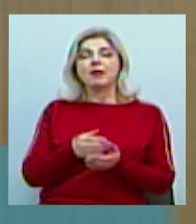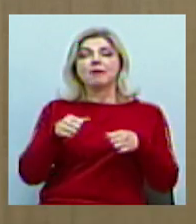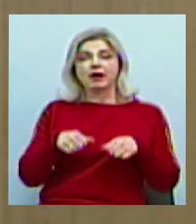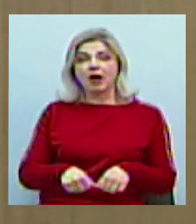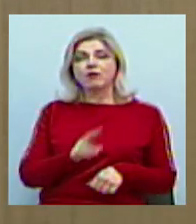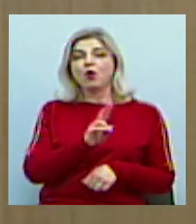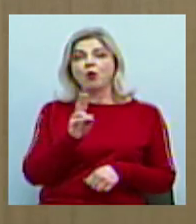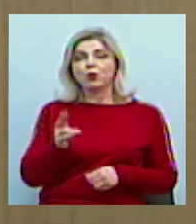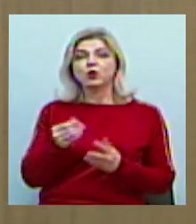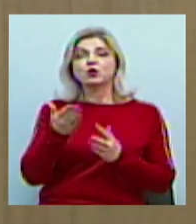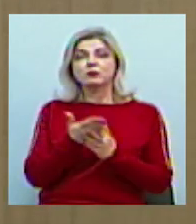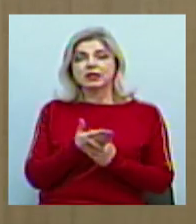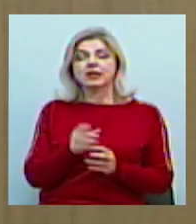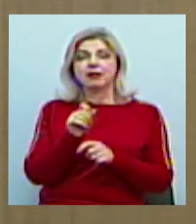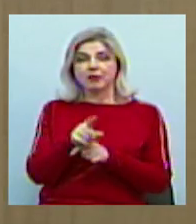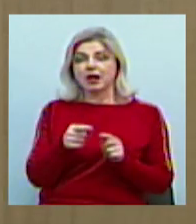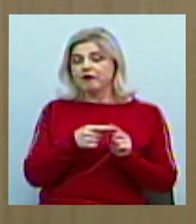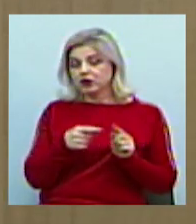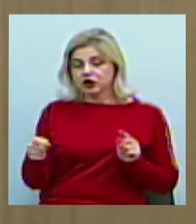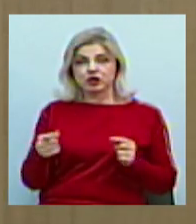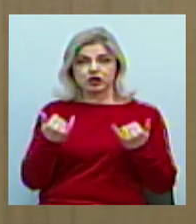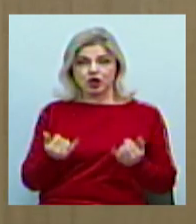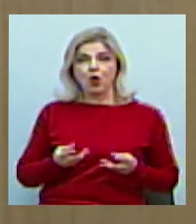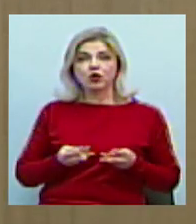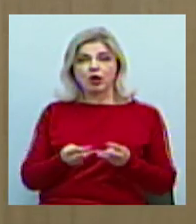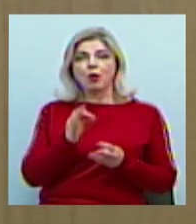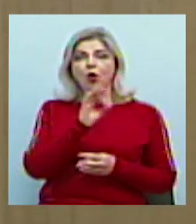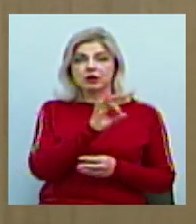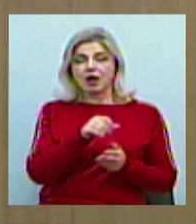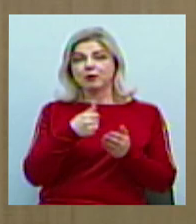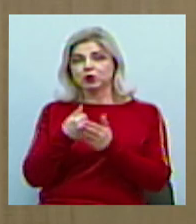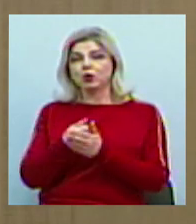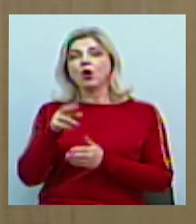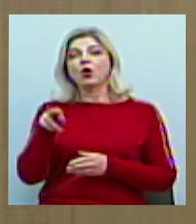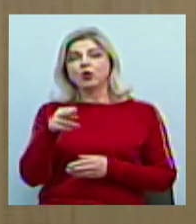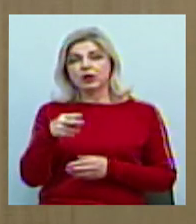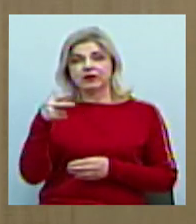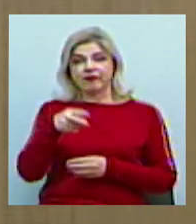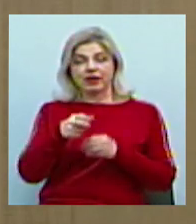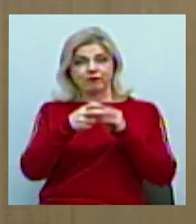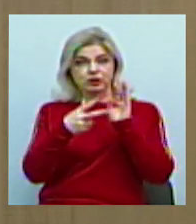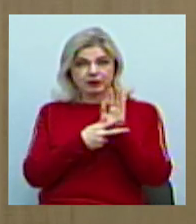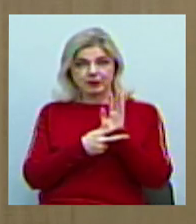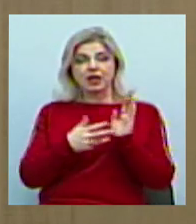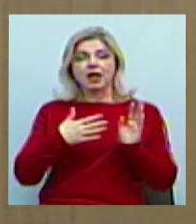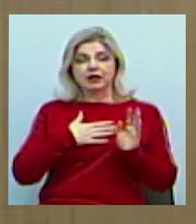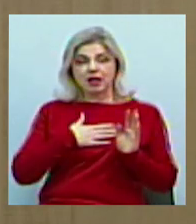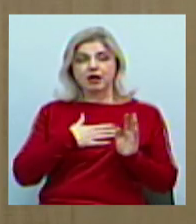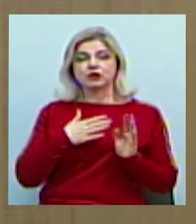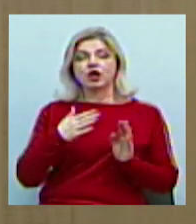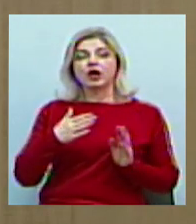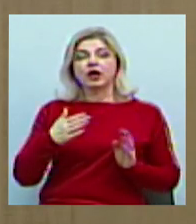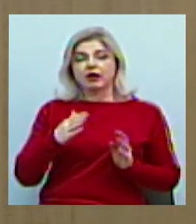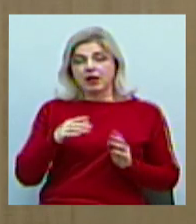субсидія призначена протягом поточного опалювального періоду з жовтня по грудень 2018 року. В нашому Шевченківському